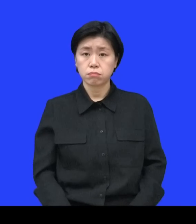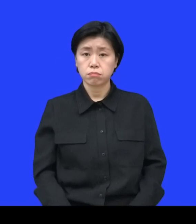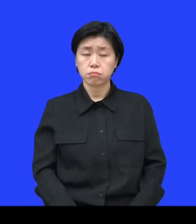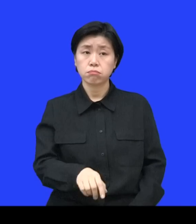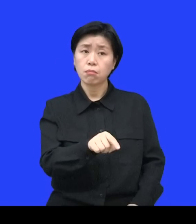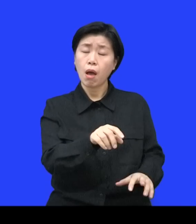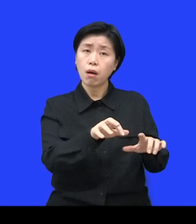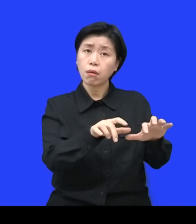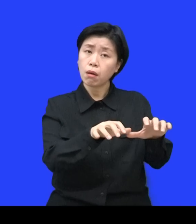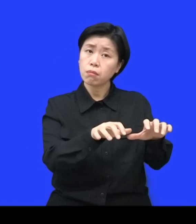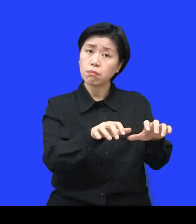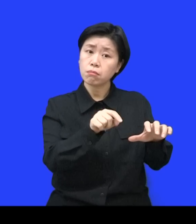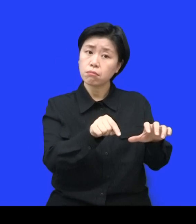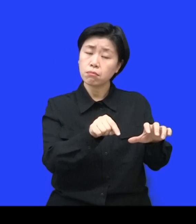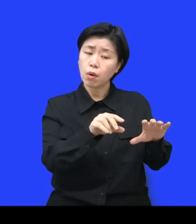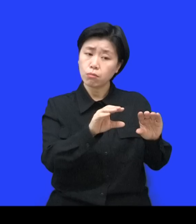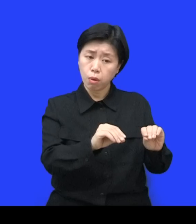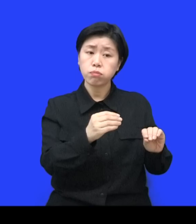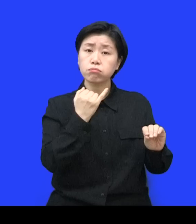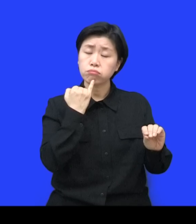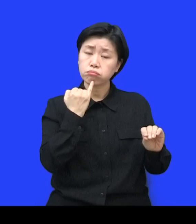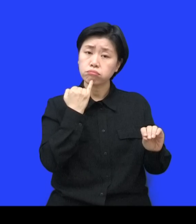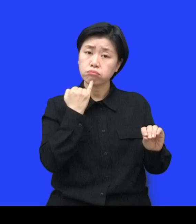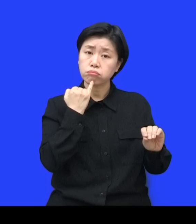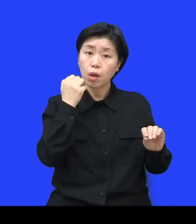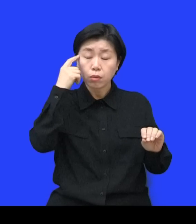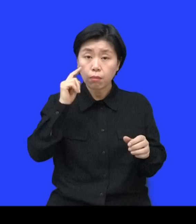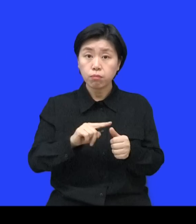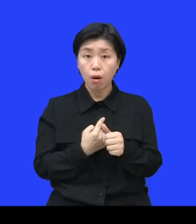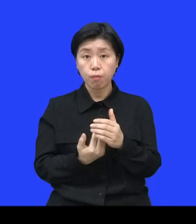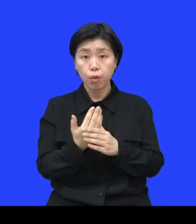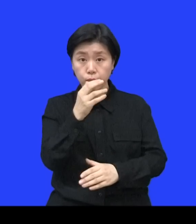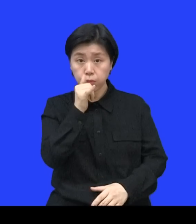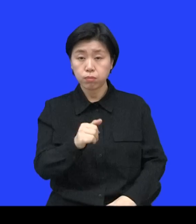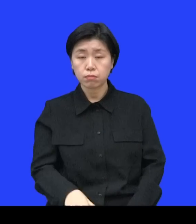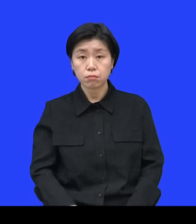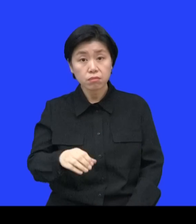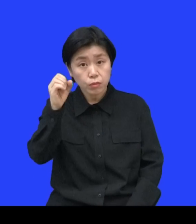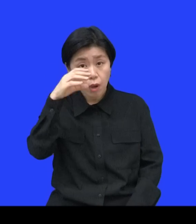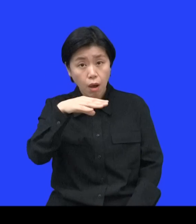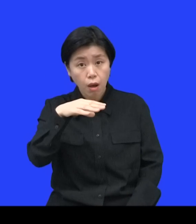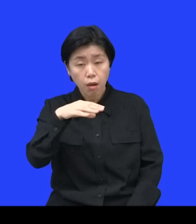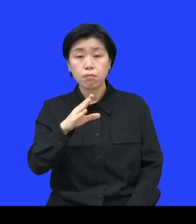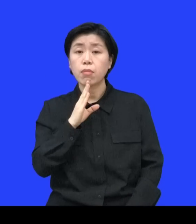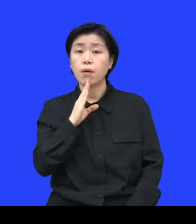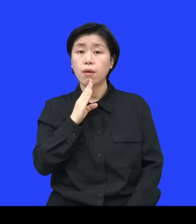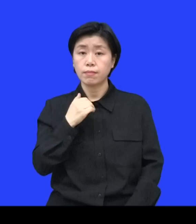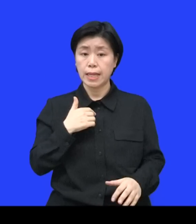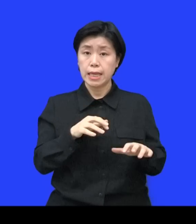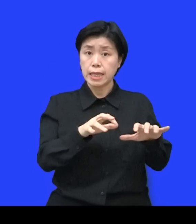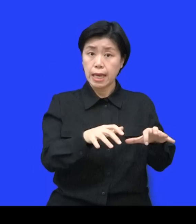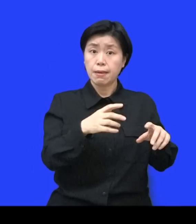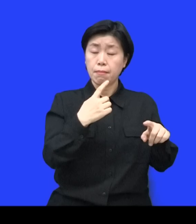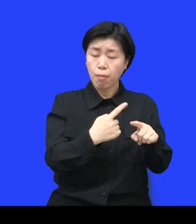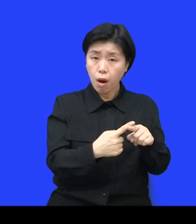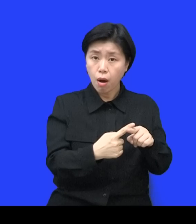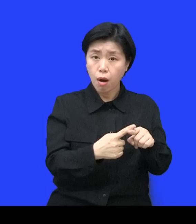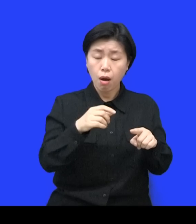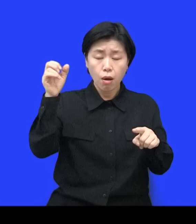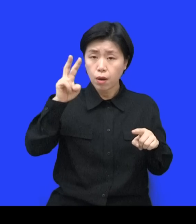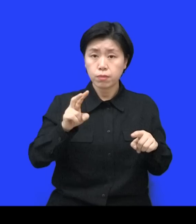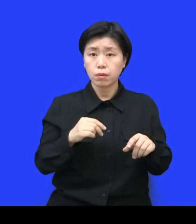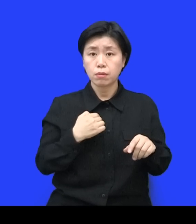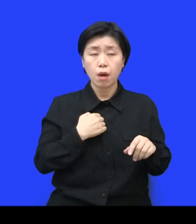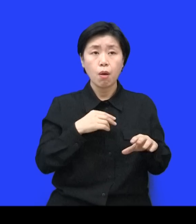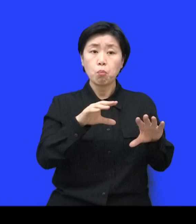나 이거 그만해도 되겠는데? 이 생각이 드는 거예요. 그냥 게임을 하고 있는데 이게 되게 신기한 거예요.